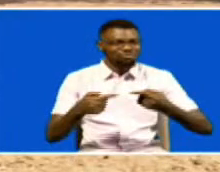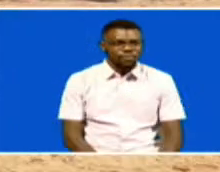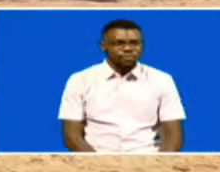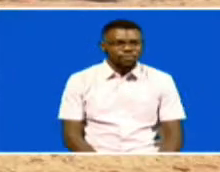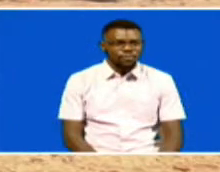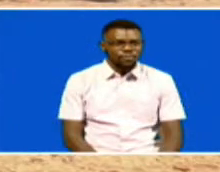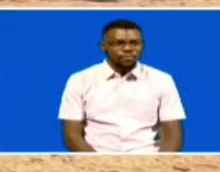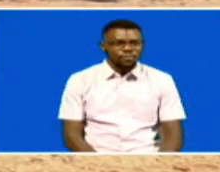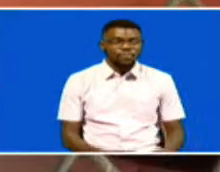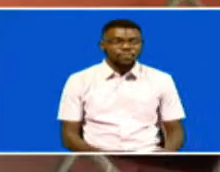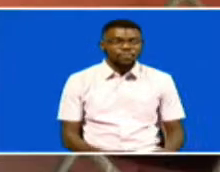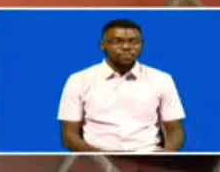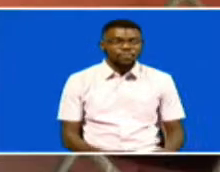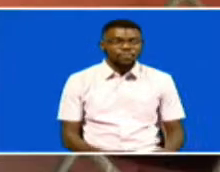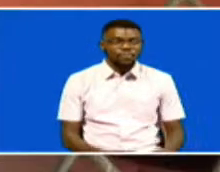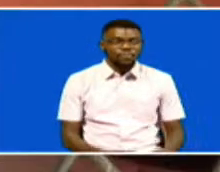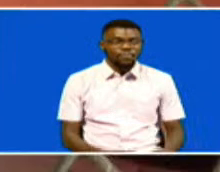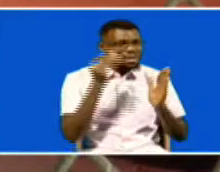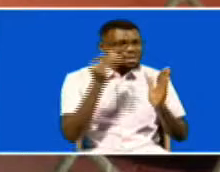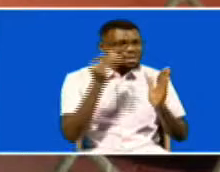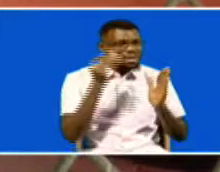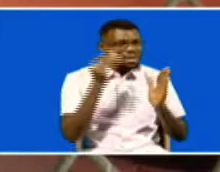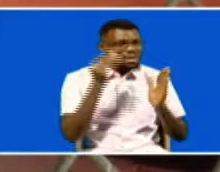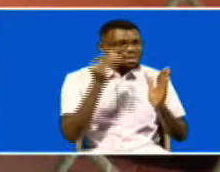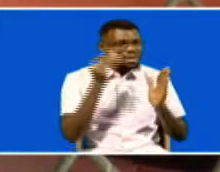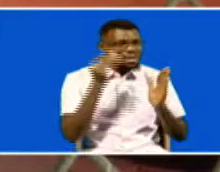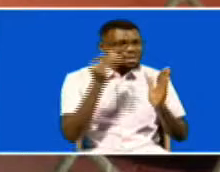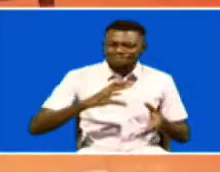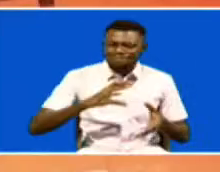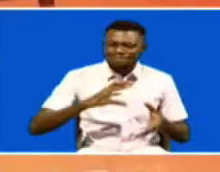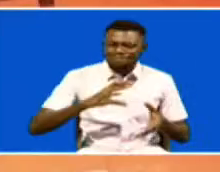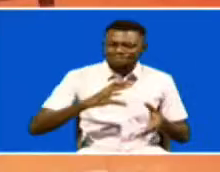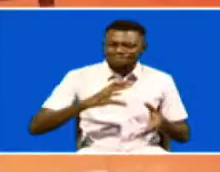Shughuli ya masomo vile vile haijasazwa makali ya anga.